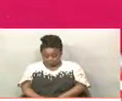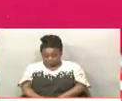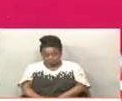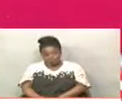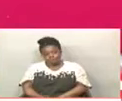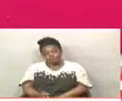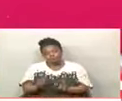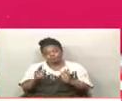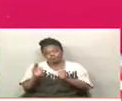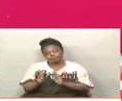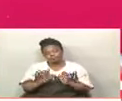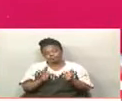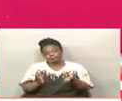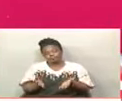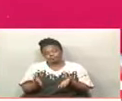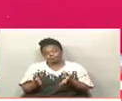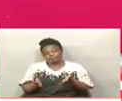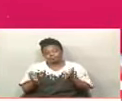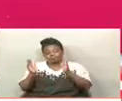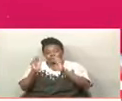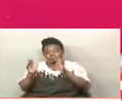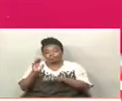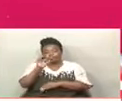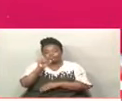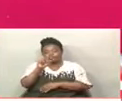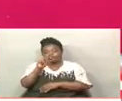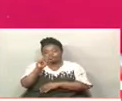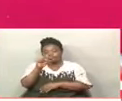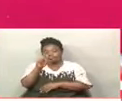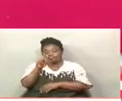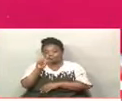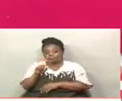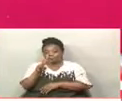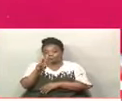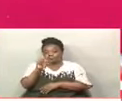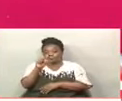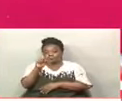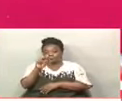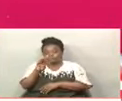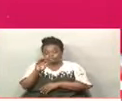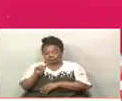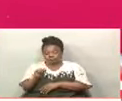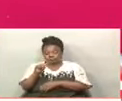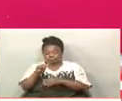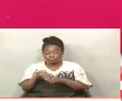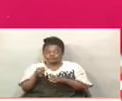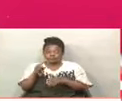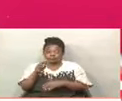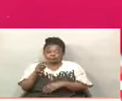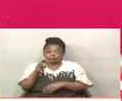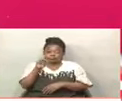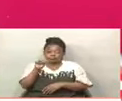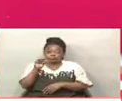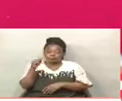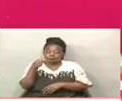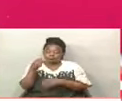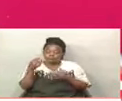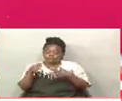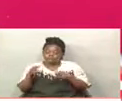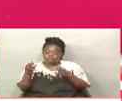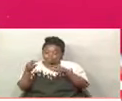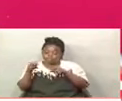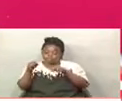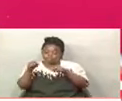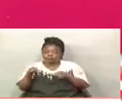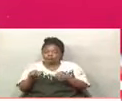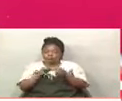Zoe enteekateeka z'ekivulu ky'enkuuka vimba kigenda okubeera mu lubiri Mmengo ziwedde nga kyakubeerawo ku lw'omukaaga lwa wiiki